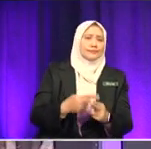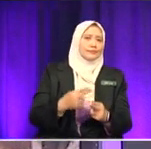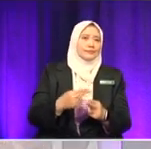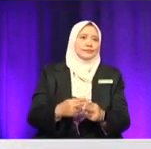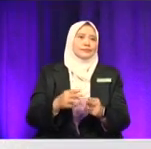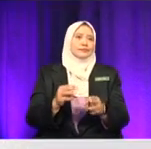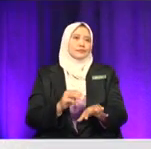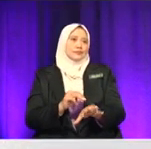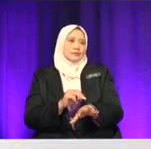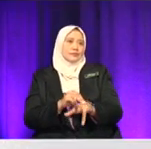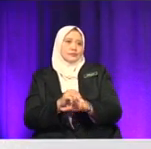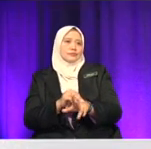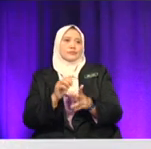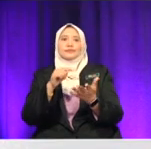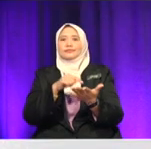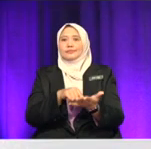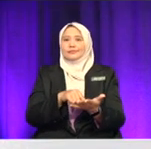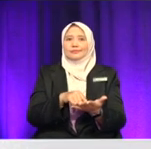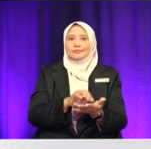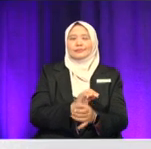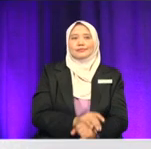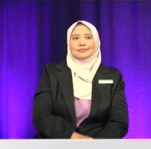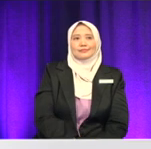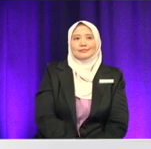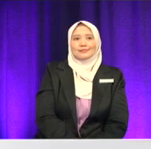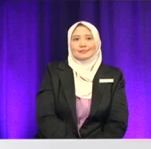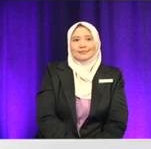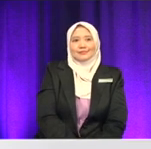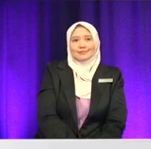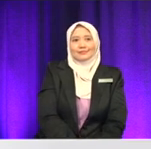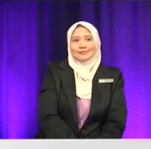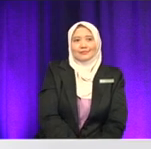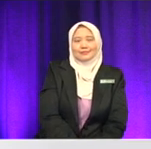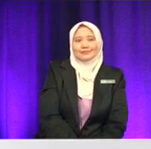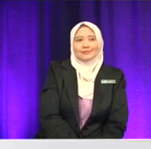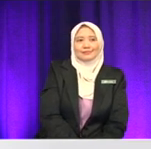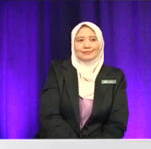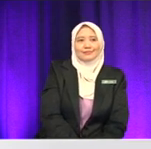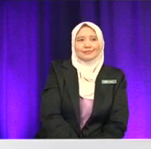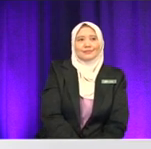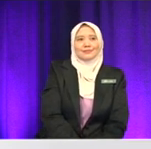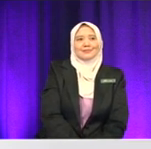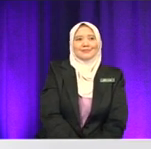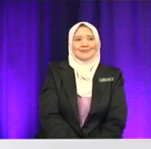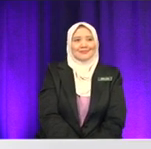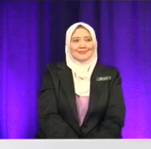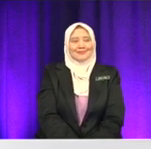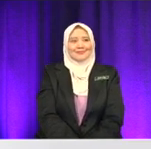ini? Siapa nak cuba? Saya dah nampak tadi kan? Abbas nak cuba. Abbas berkerut-kerut